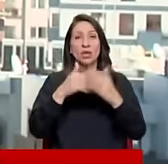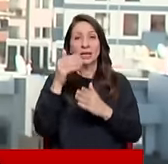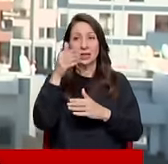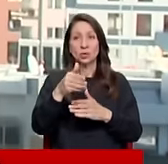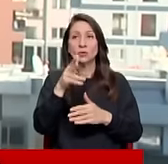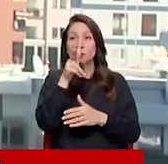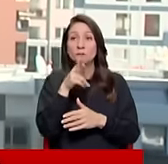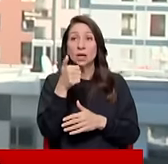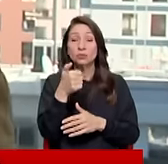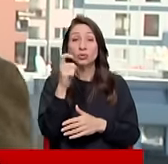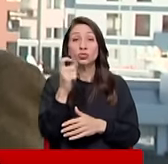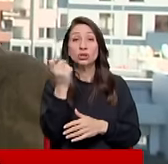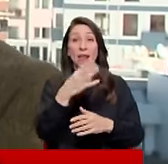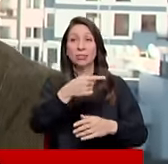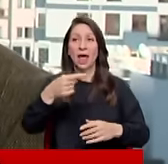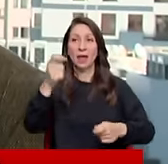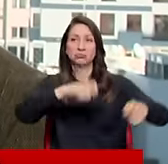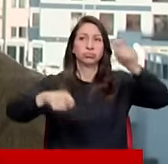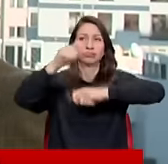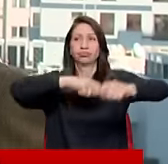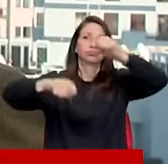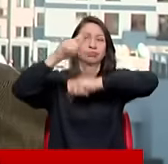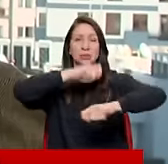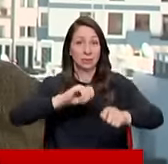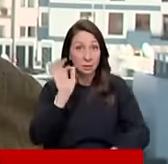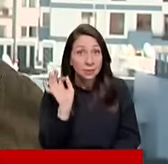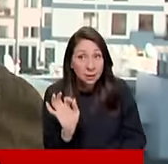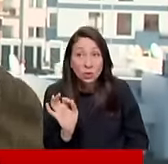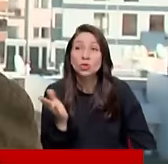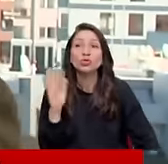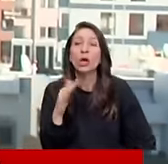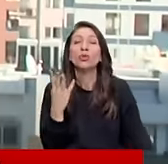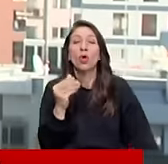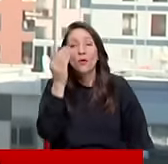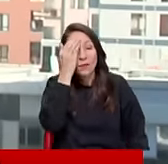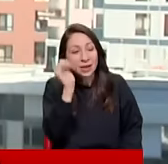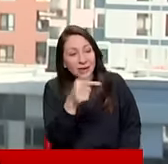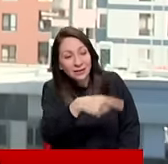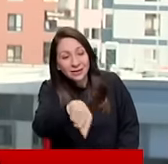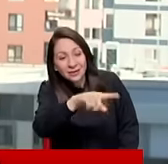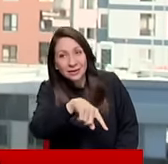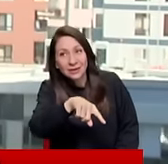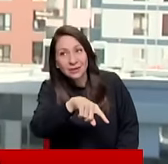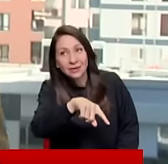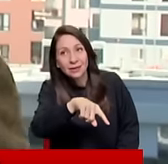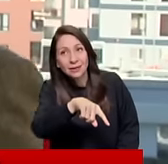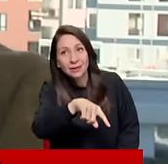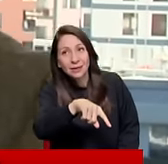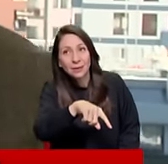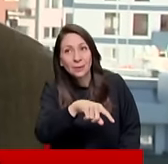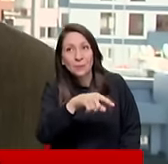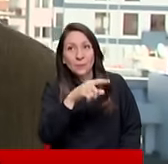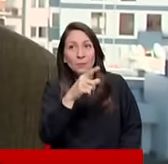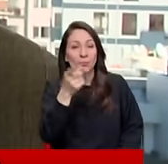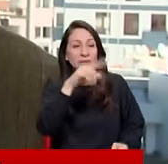oraya 369 tane daire yapıyor. Tamam mı? Ne oluyor oradaki yoksul gecekonducu? Bir yere,